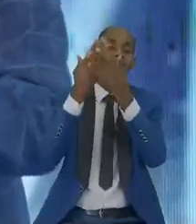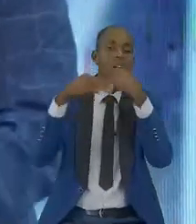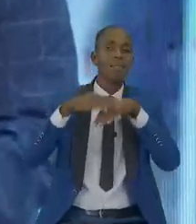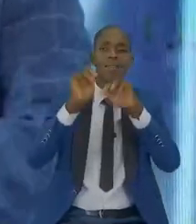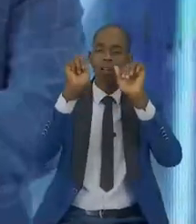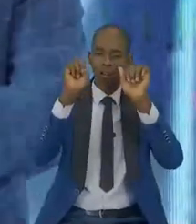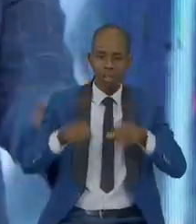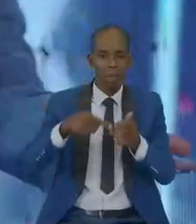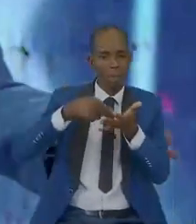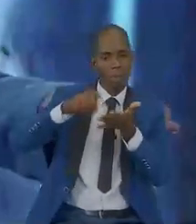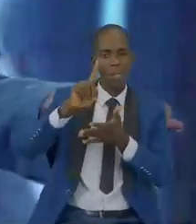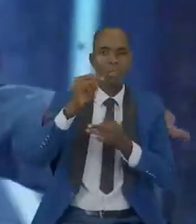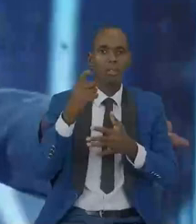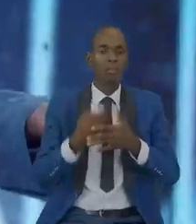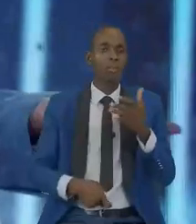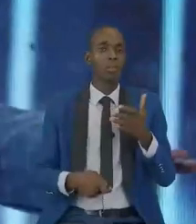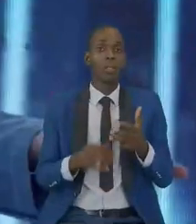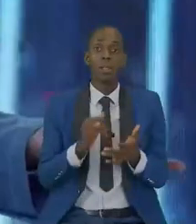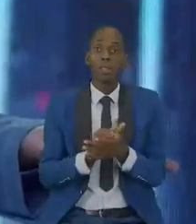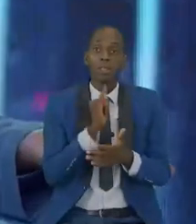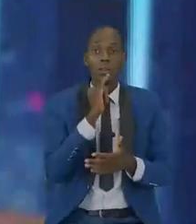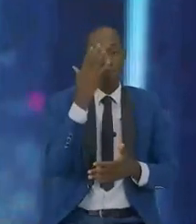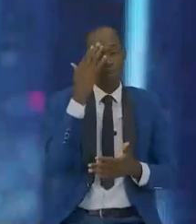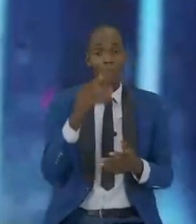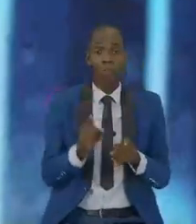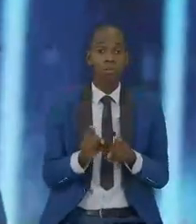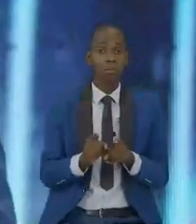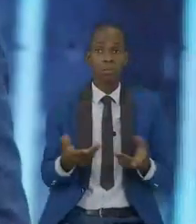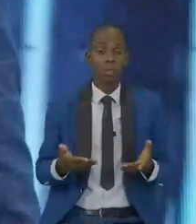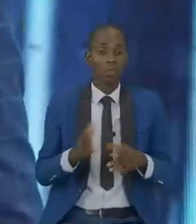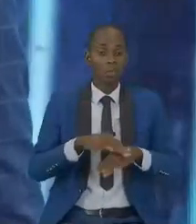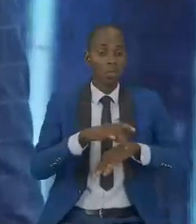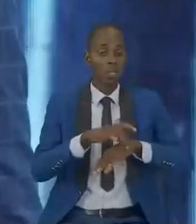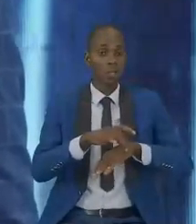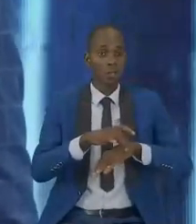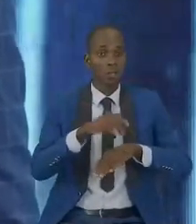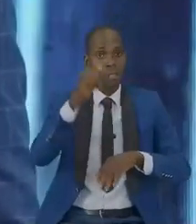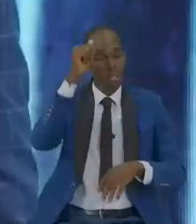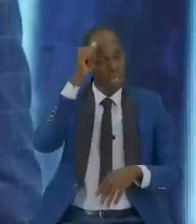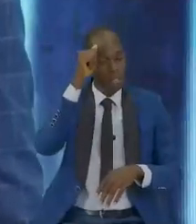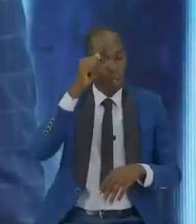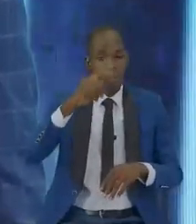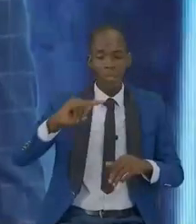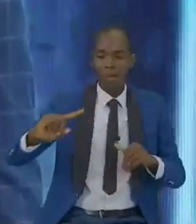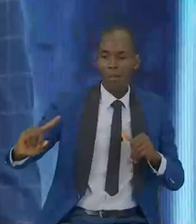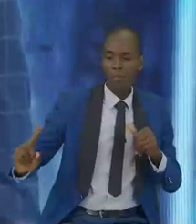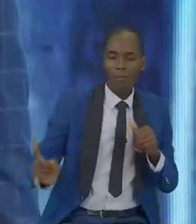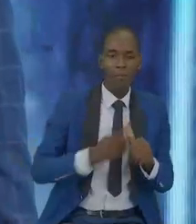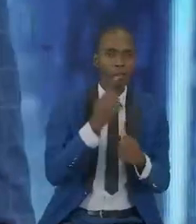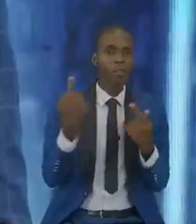un ange au ciel là-bas. Aucun n'est qualifié afin de payer le prix. Sur terre